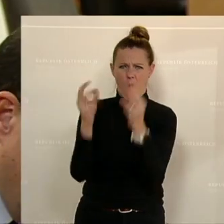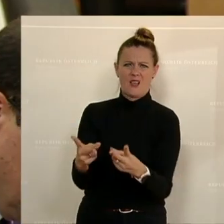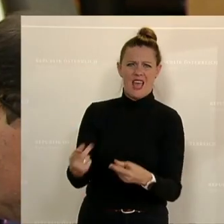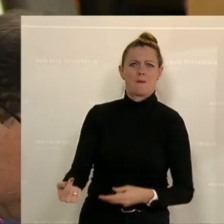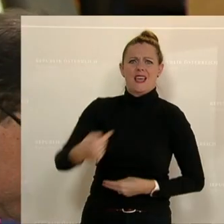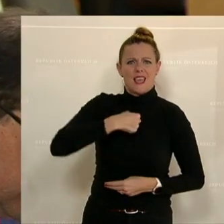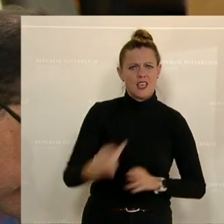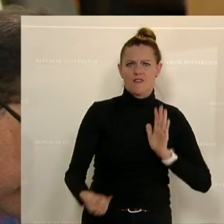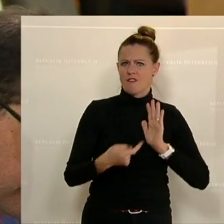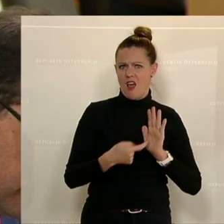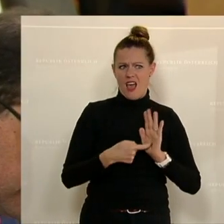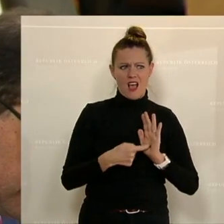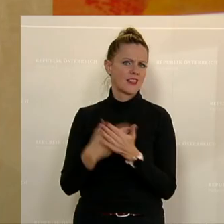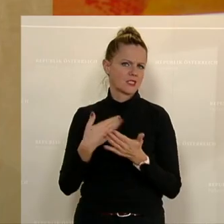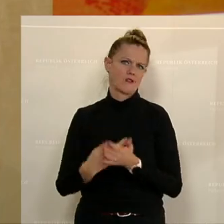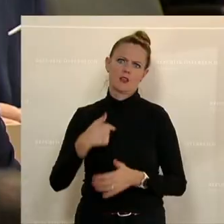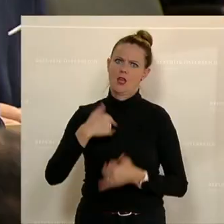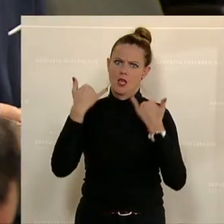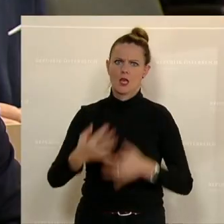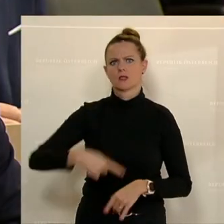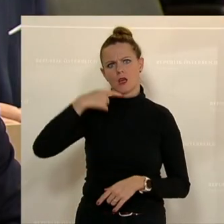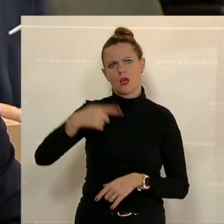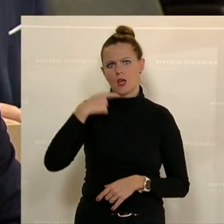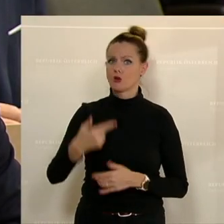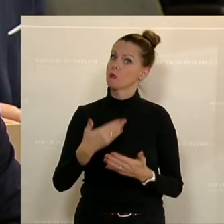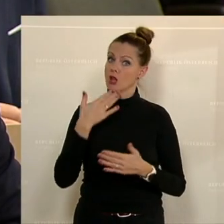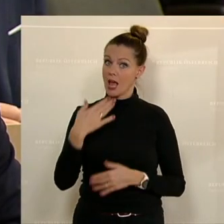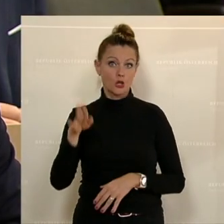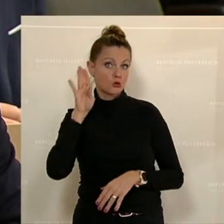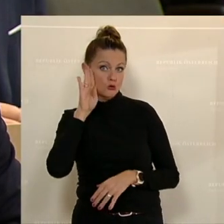Ich war lang genug Abgeordneter hier. Aber danke, dass Sie es angehört haben.